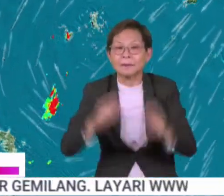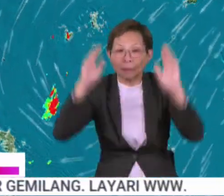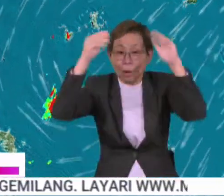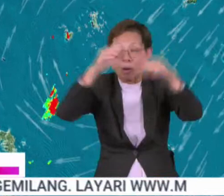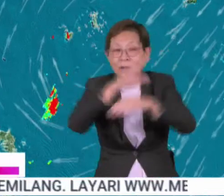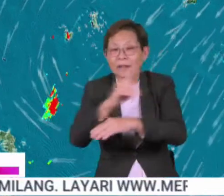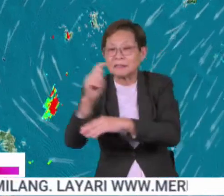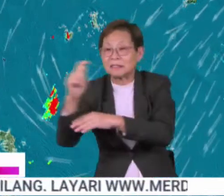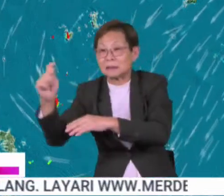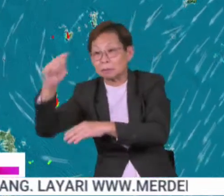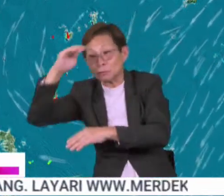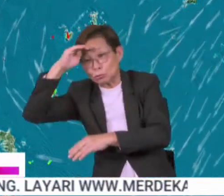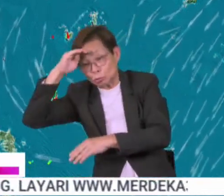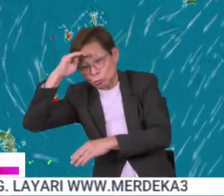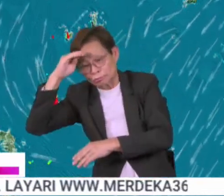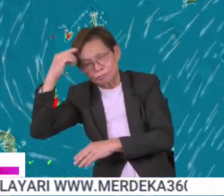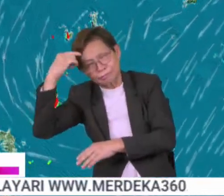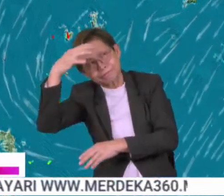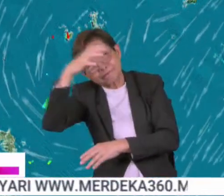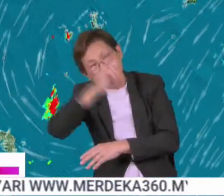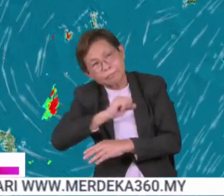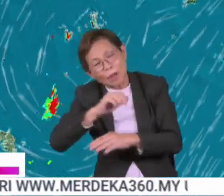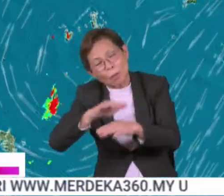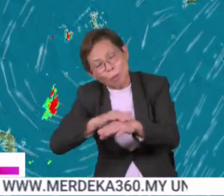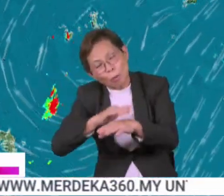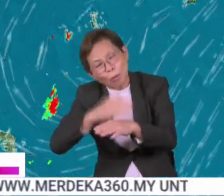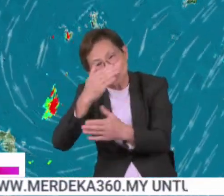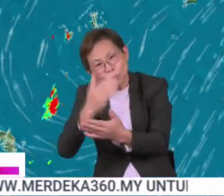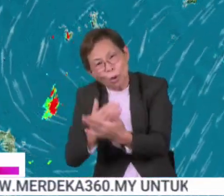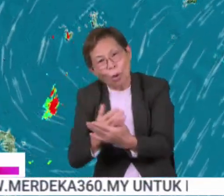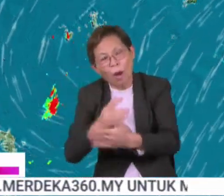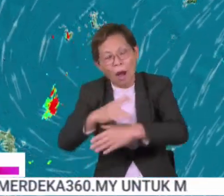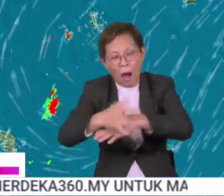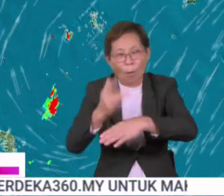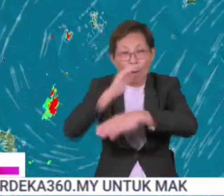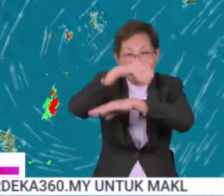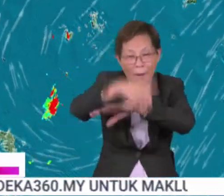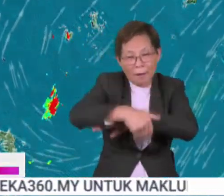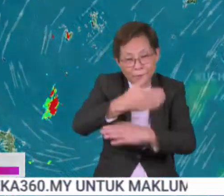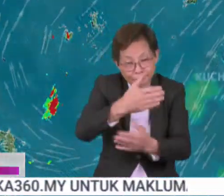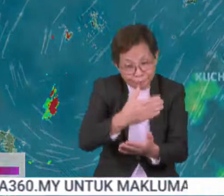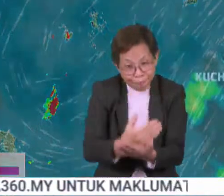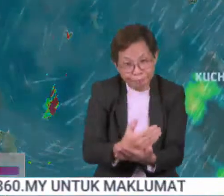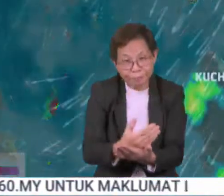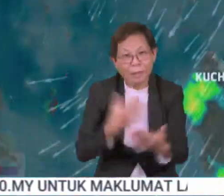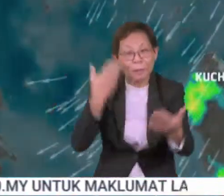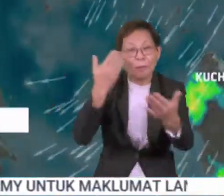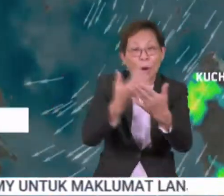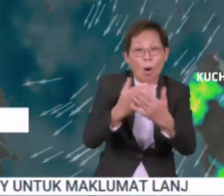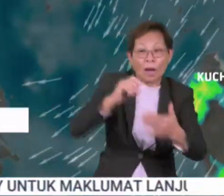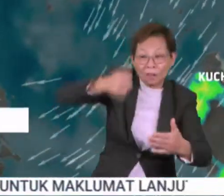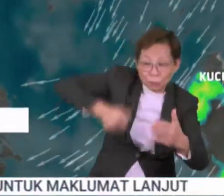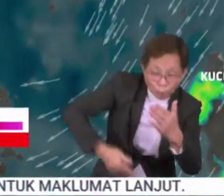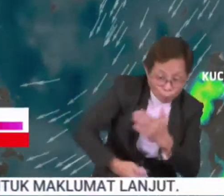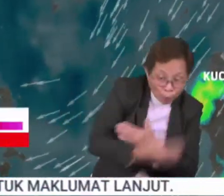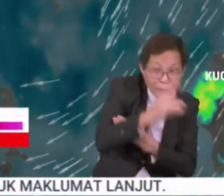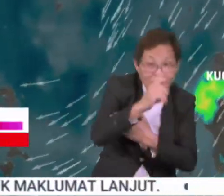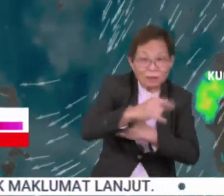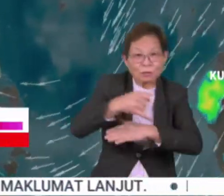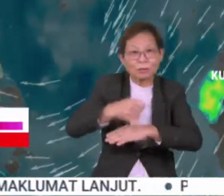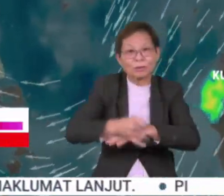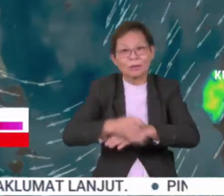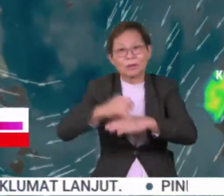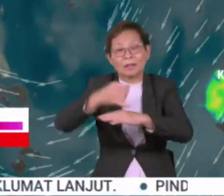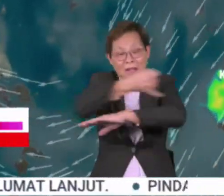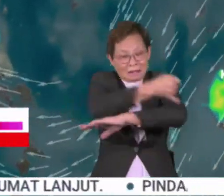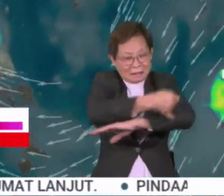bahagian timur negeri Johor ini dijangkakan boleh beransur reda menjelang ke awal malam nanti. Menjelang esok pagi pula, satu garis